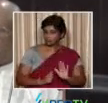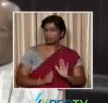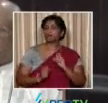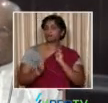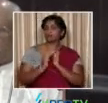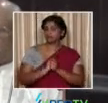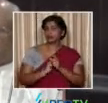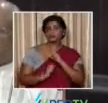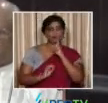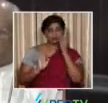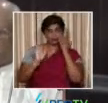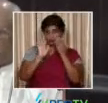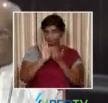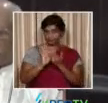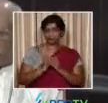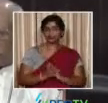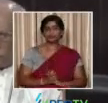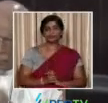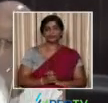එහිදී පෙන්වා දුන්නා.